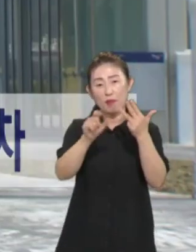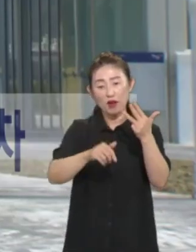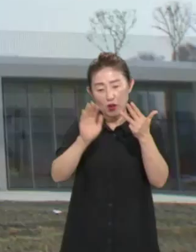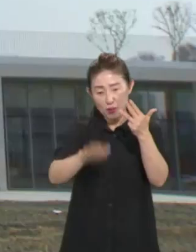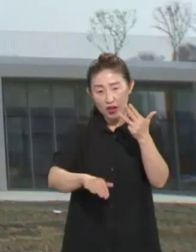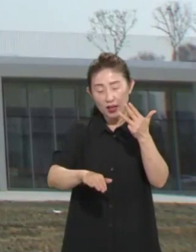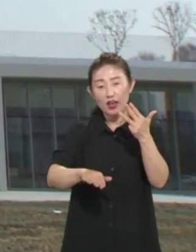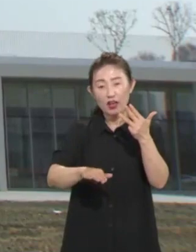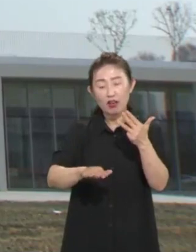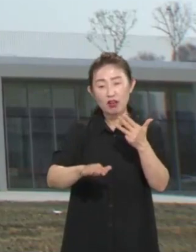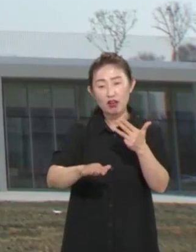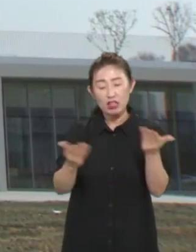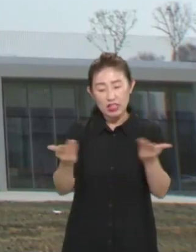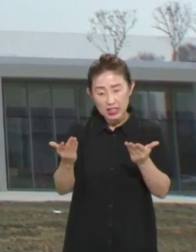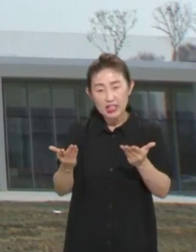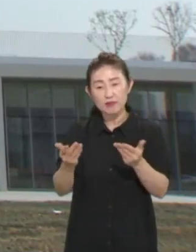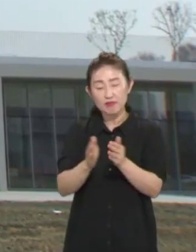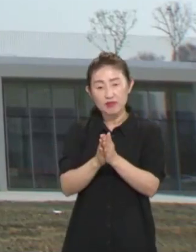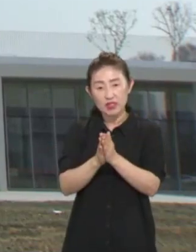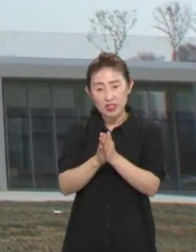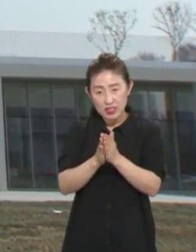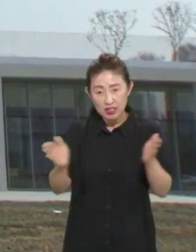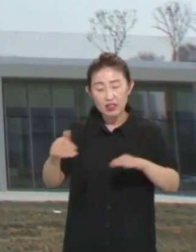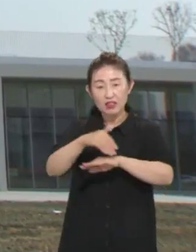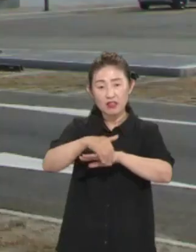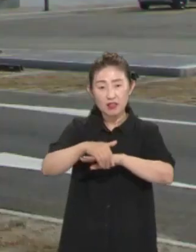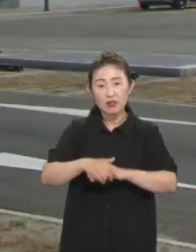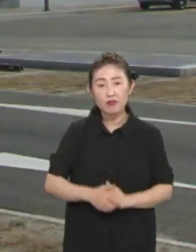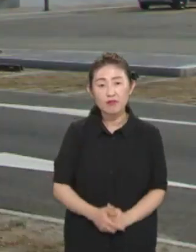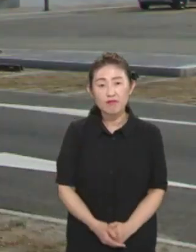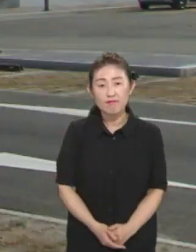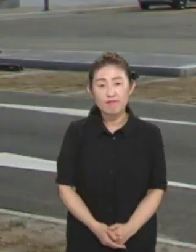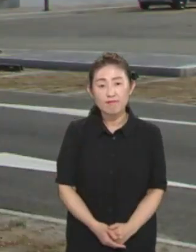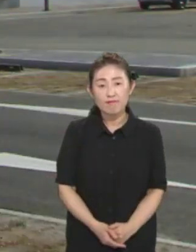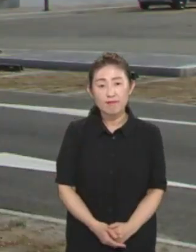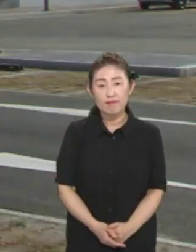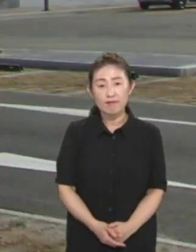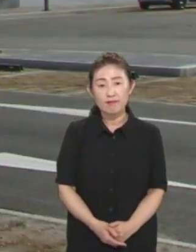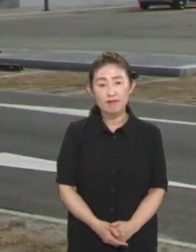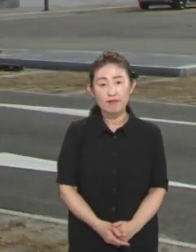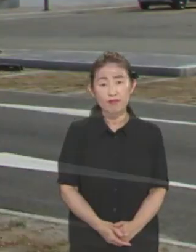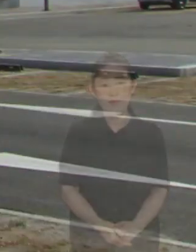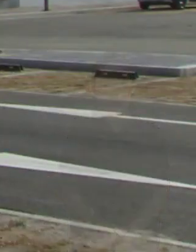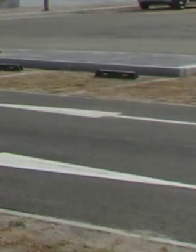말부터 순차적으로 세종시 국립박물관 단지에서 근무하게 됩니다.